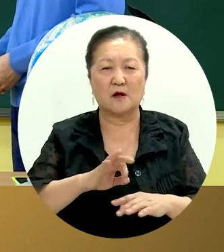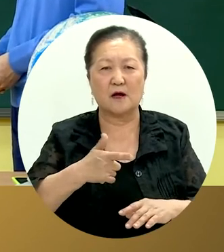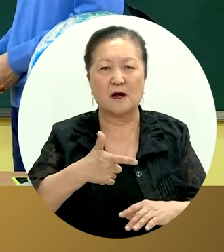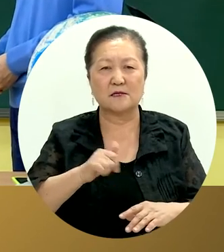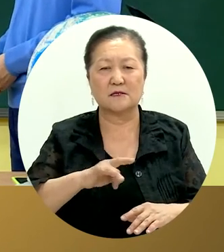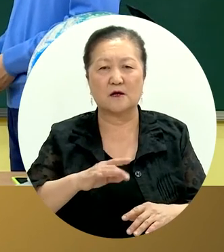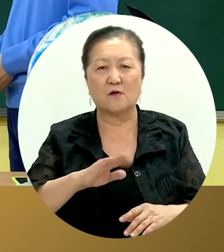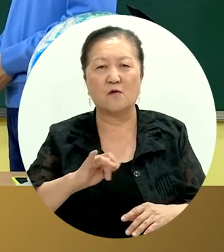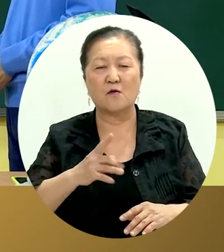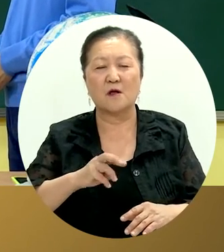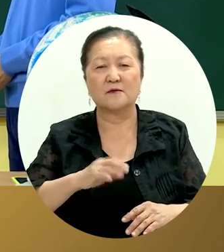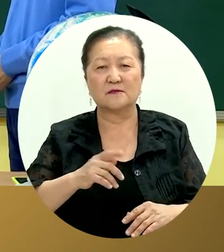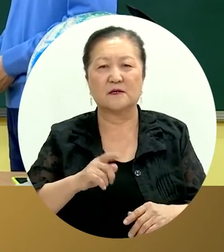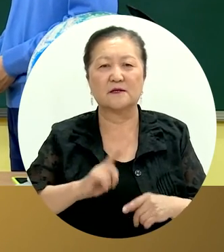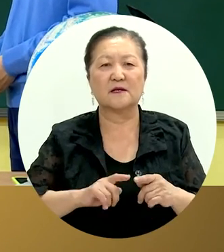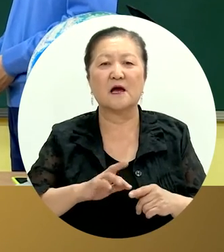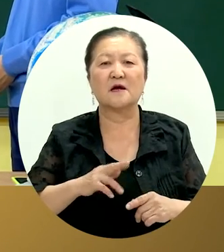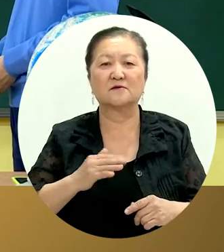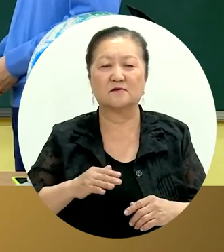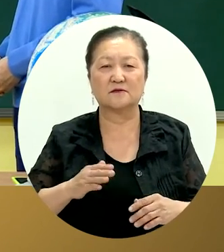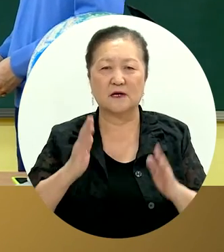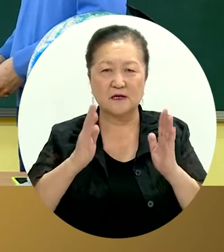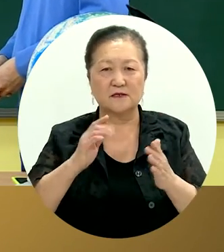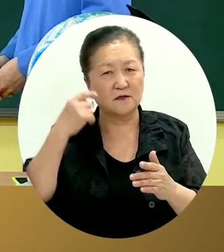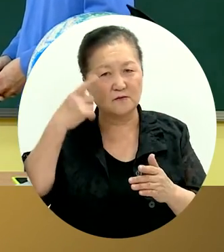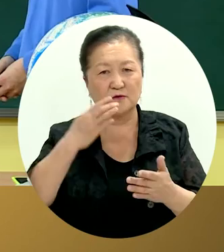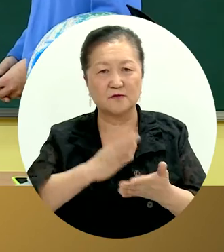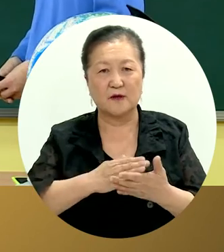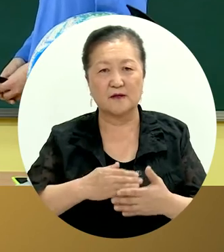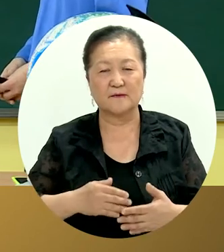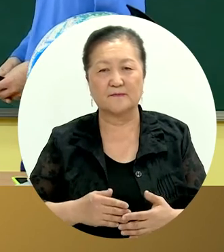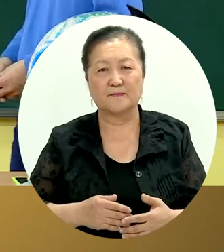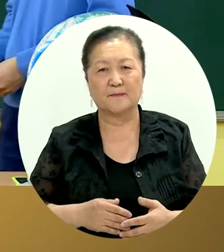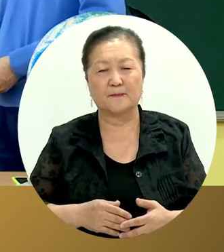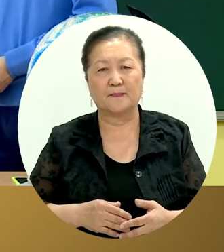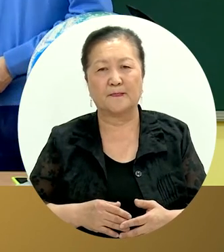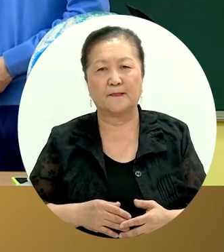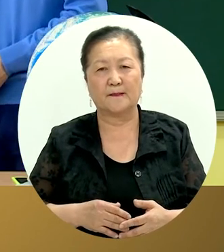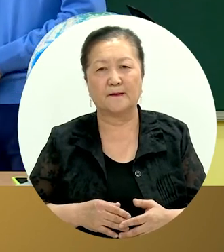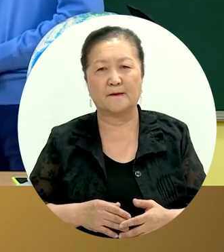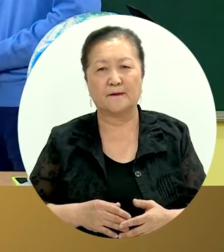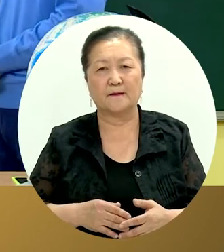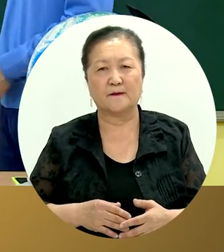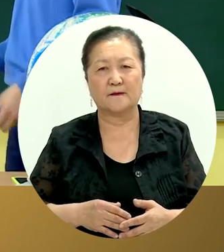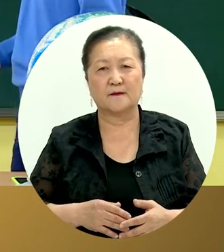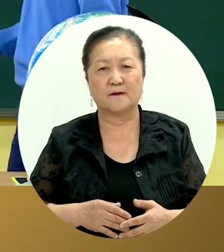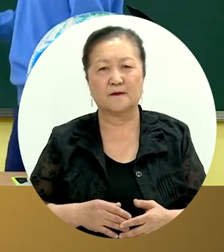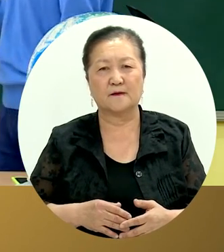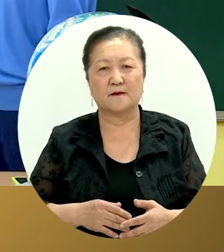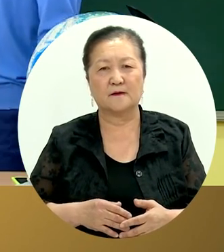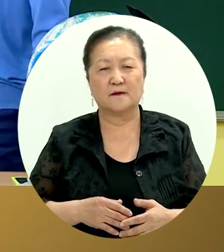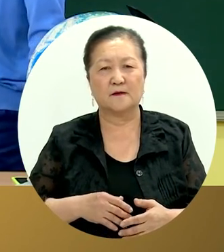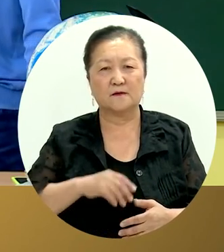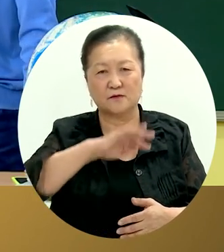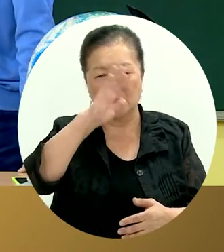чиглэг байдлыг бий болгоод байгаа юм? Хүүтэн урсгал нь эсрэгээр яад ийм хуурай цул үсгэж байгаа юм лоо. Тэгэхээр